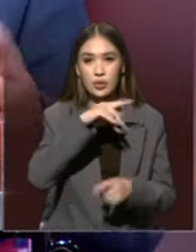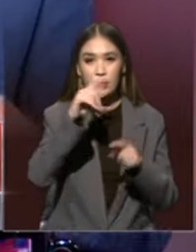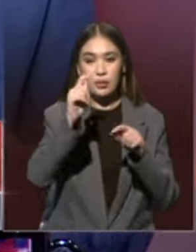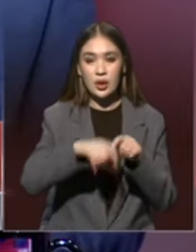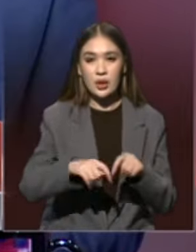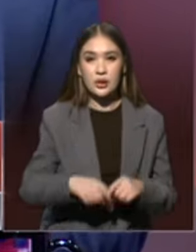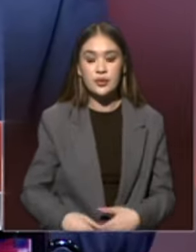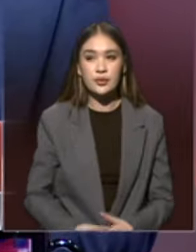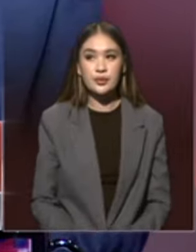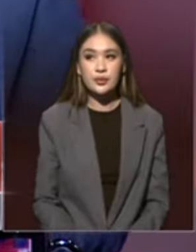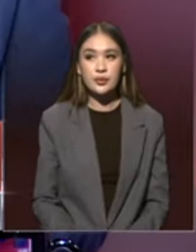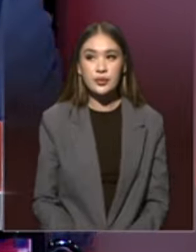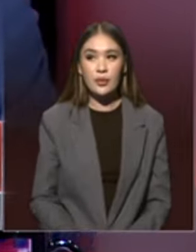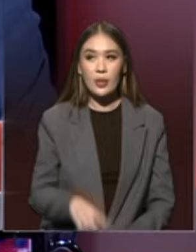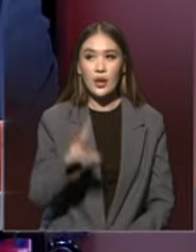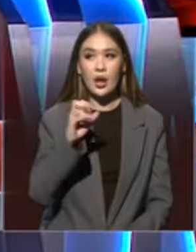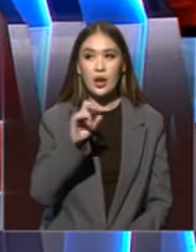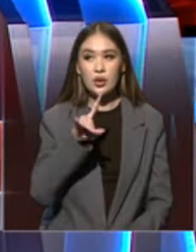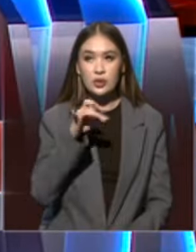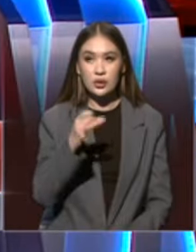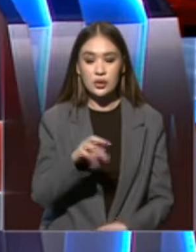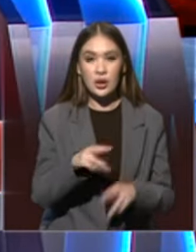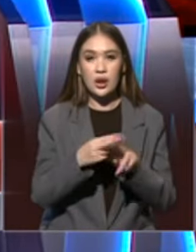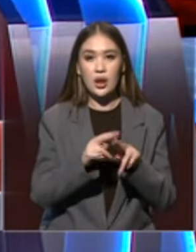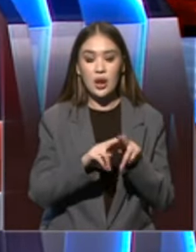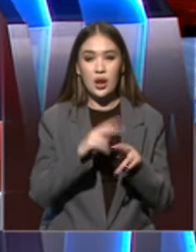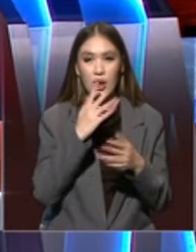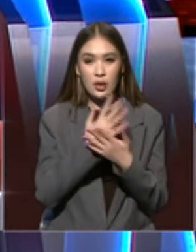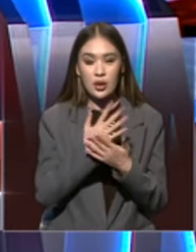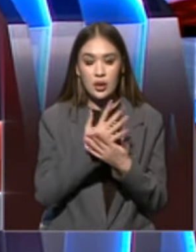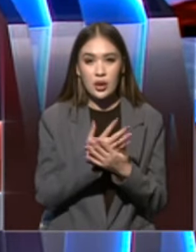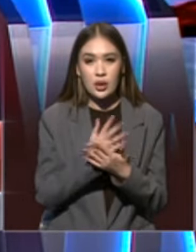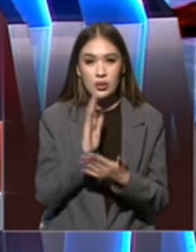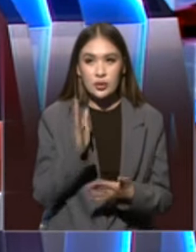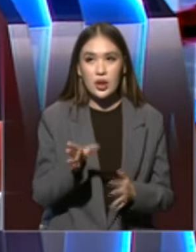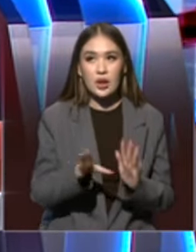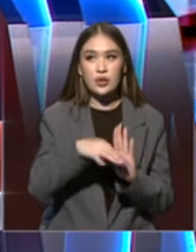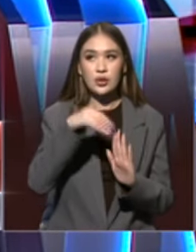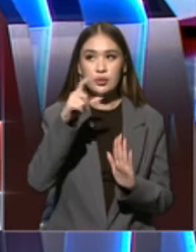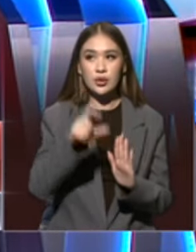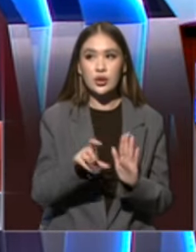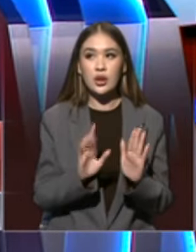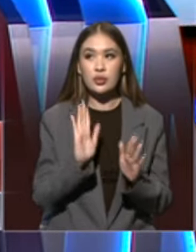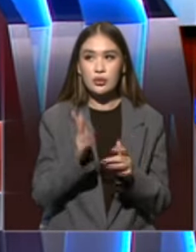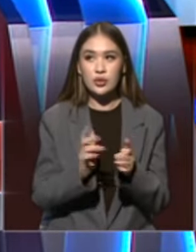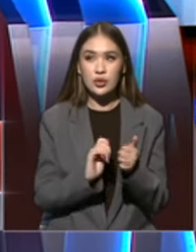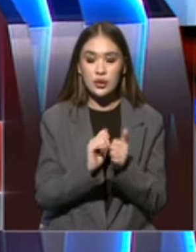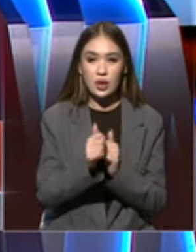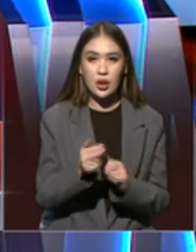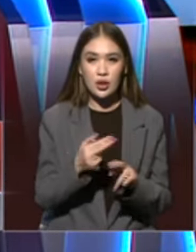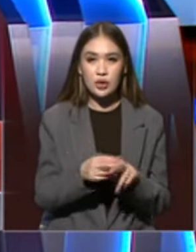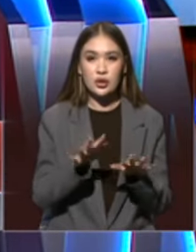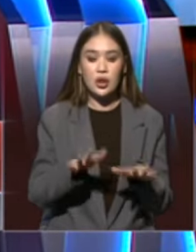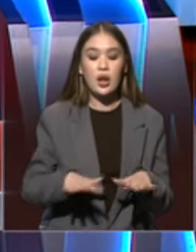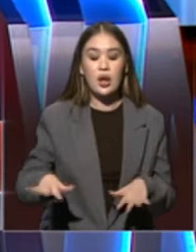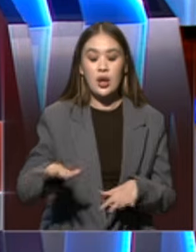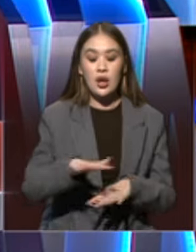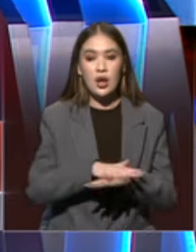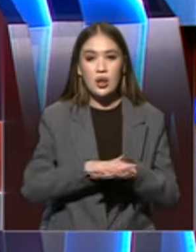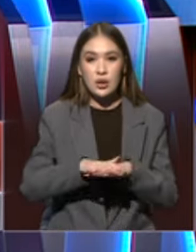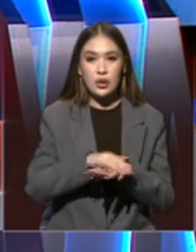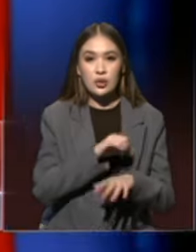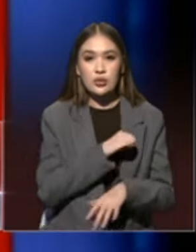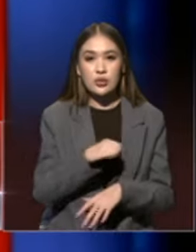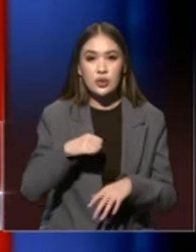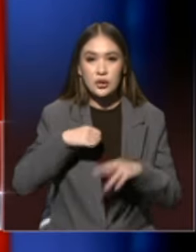Әр жерде, иә, народный контроль болады ғой міндетті түрде. Бізде қазір депутаттар аймақтарға шығады. Жергілікті халық өз қарайды.